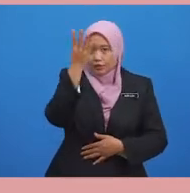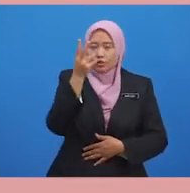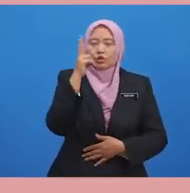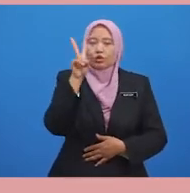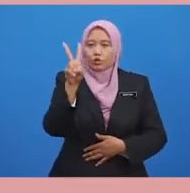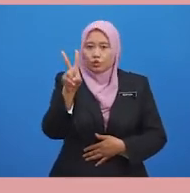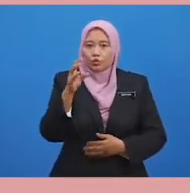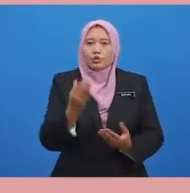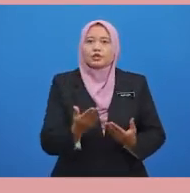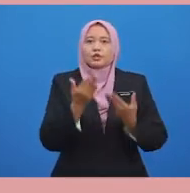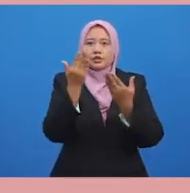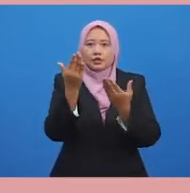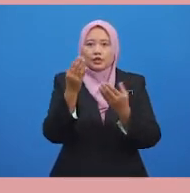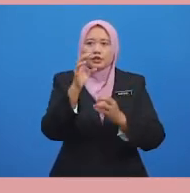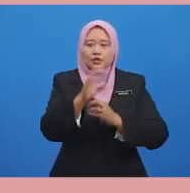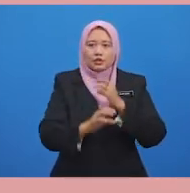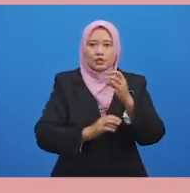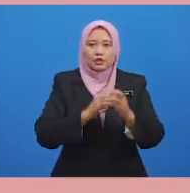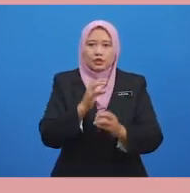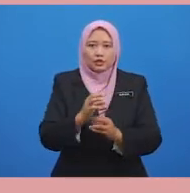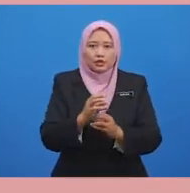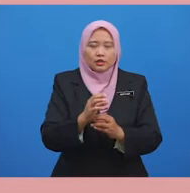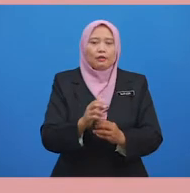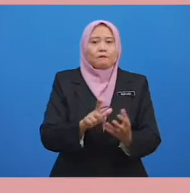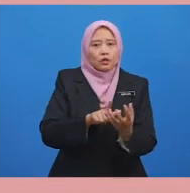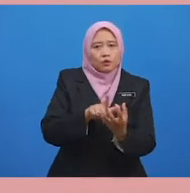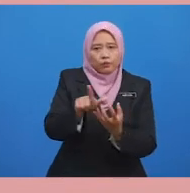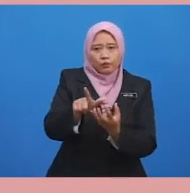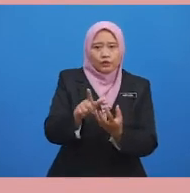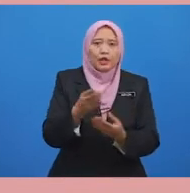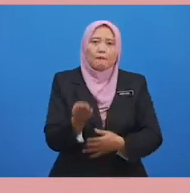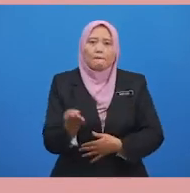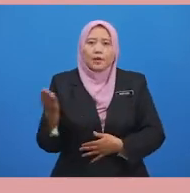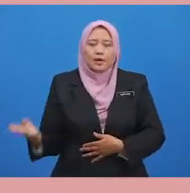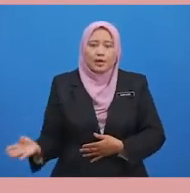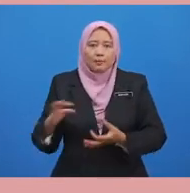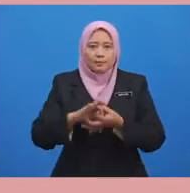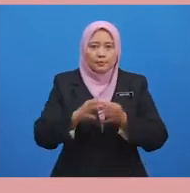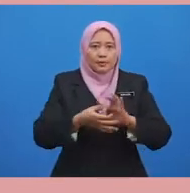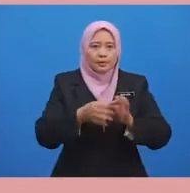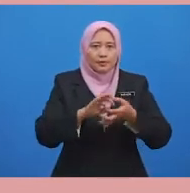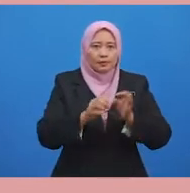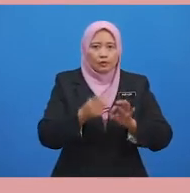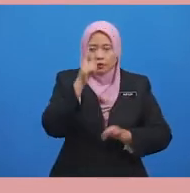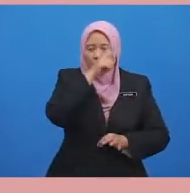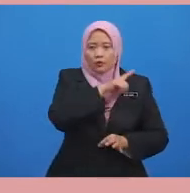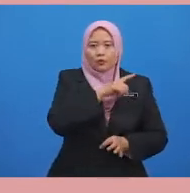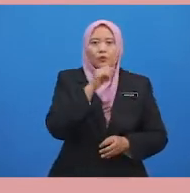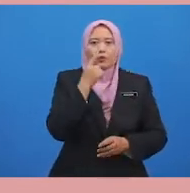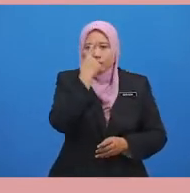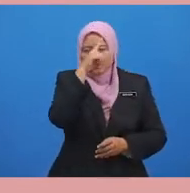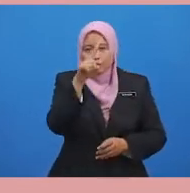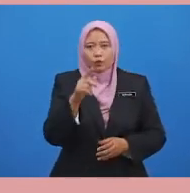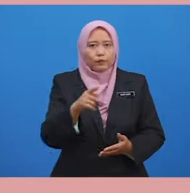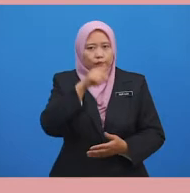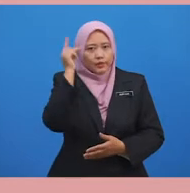dua cadangan cara melupuskan bahan polimer sintetik untuk memelihara alam sekitar.